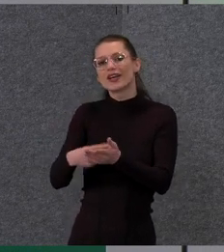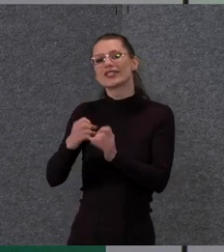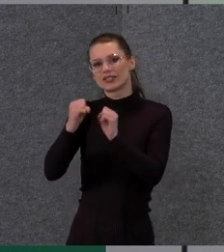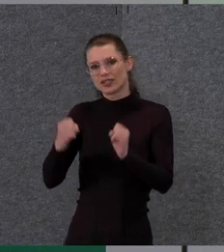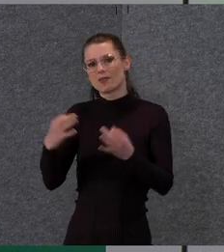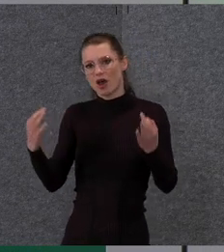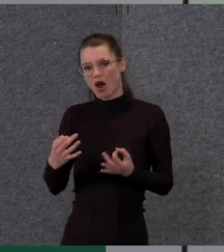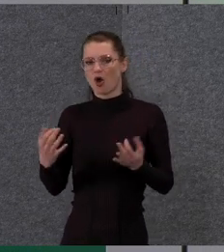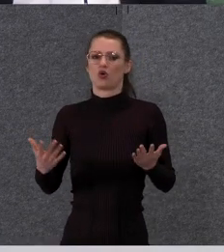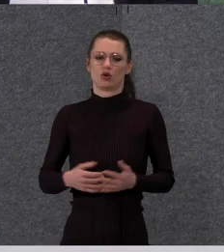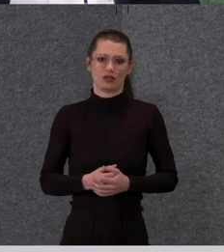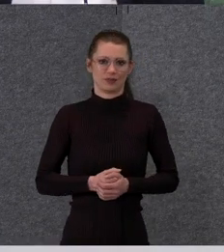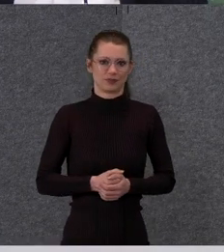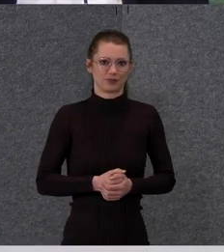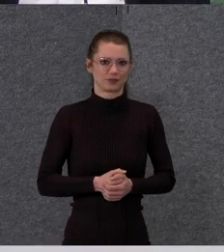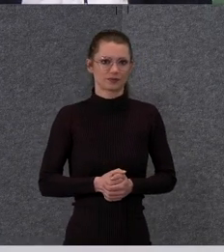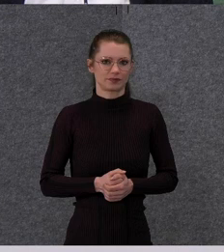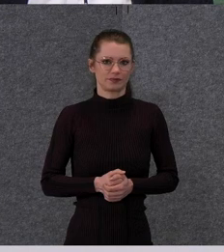berücksichtigt.